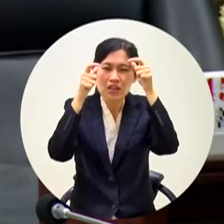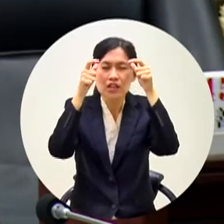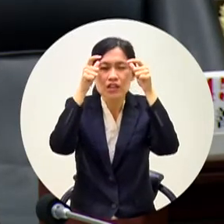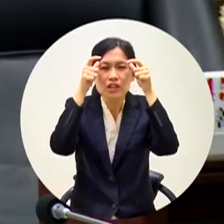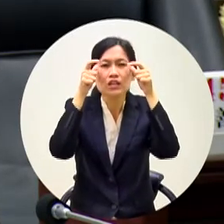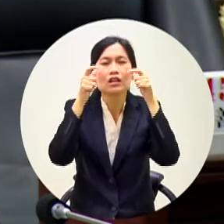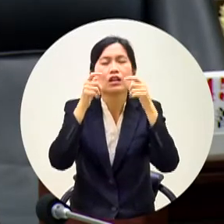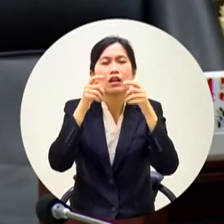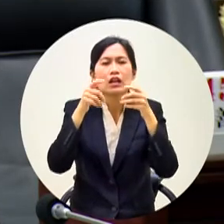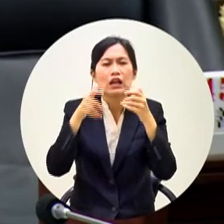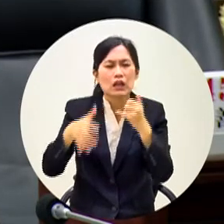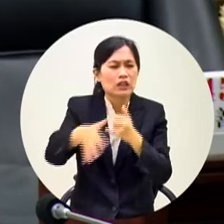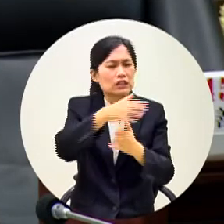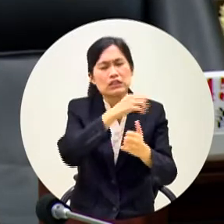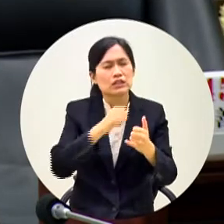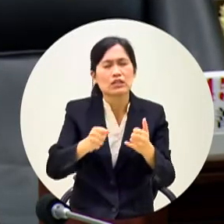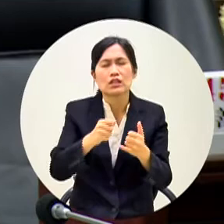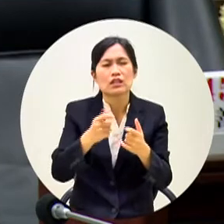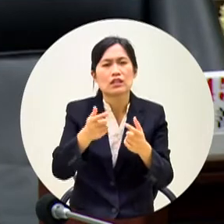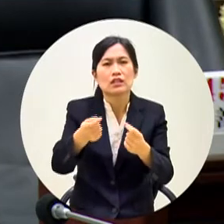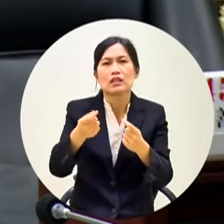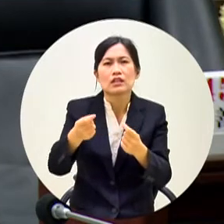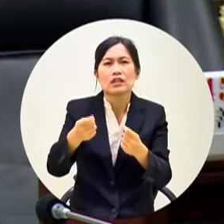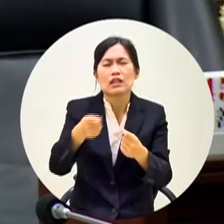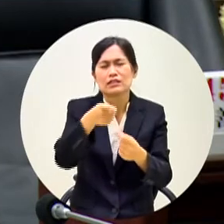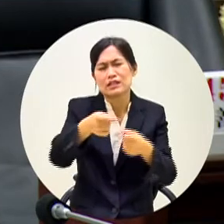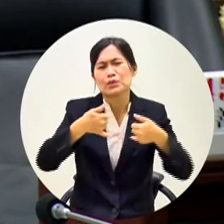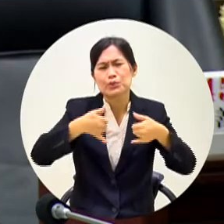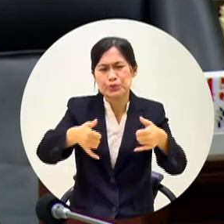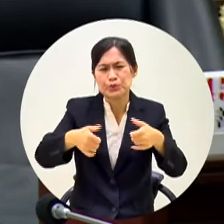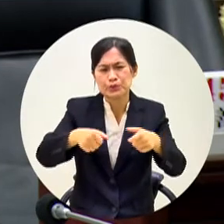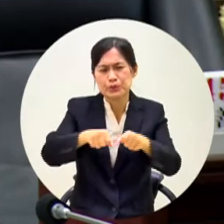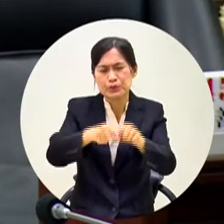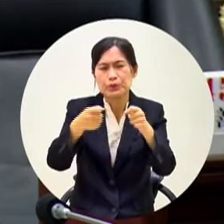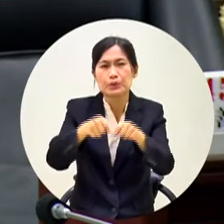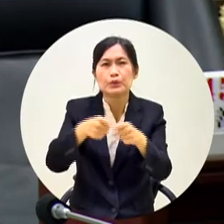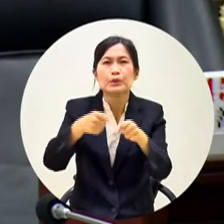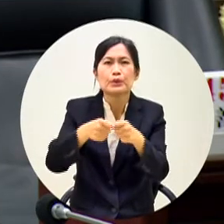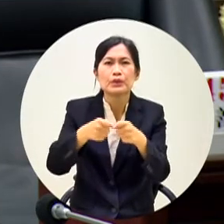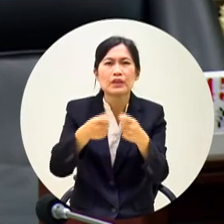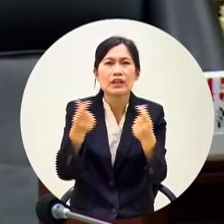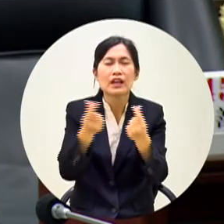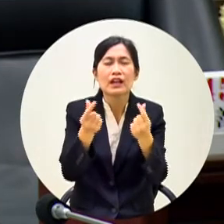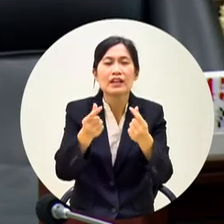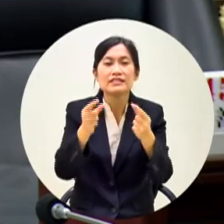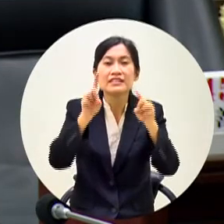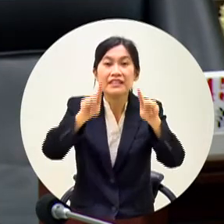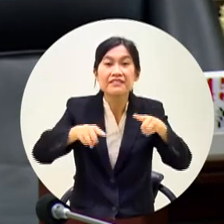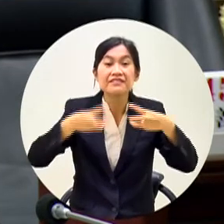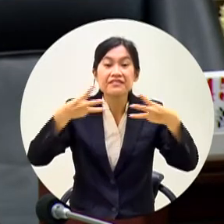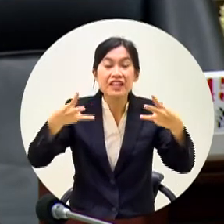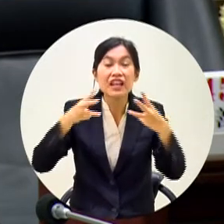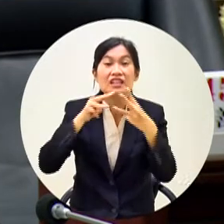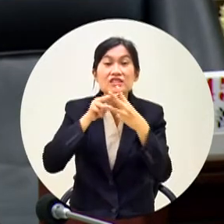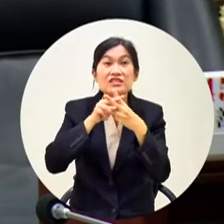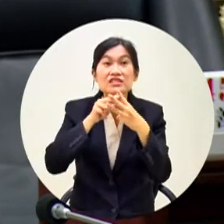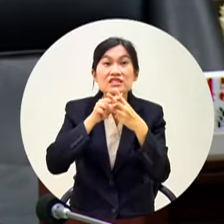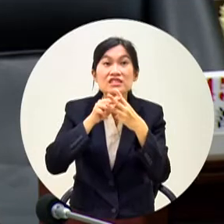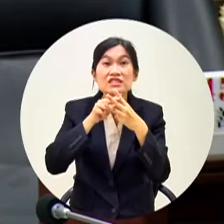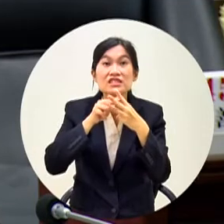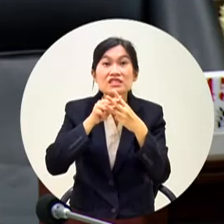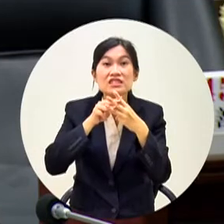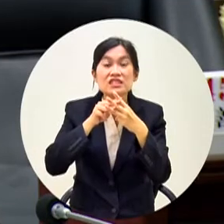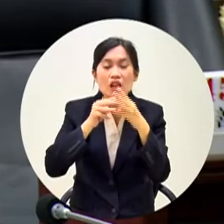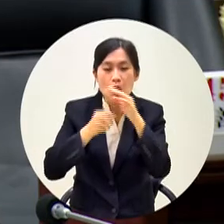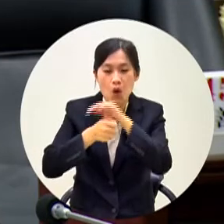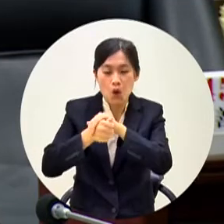哦。你啊看这什这条路啊，这像个非洲个迄款龟类，迄个土